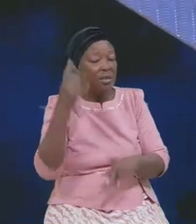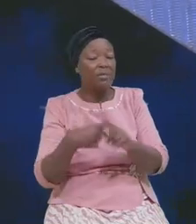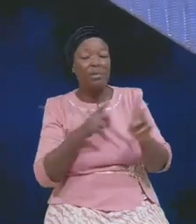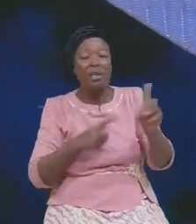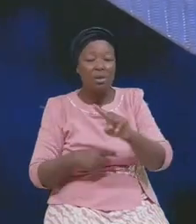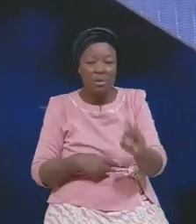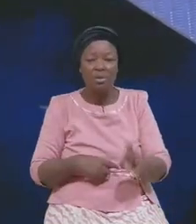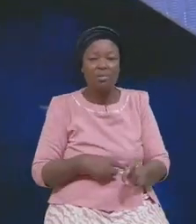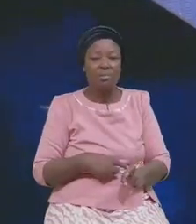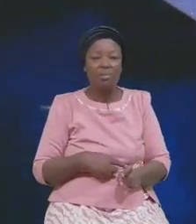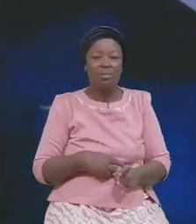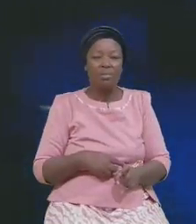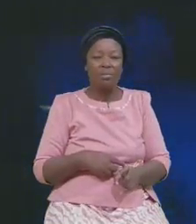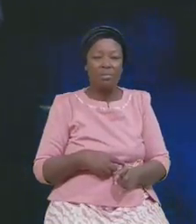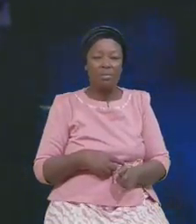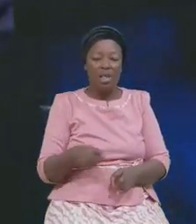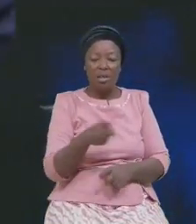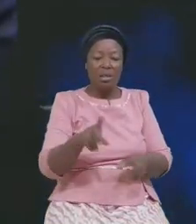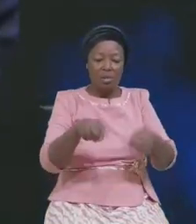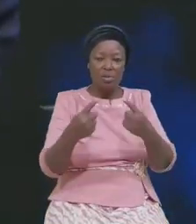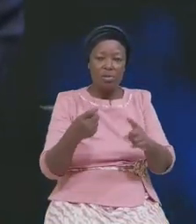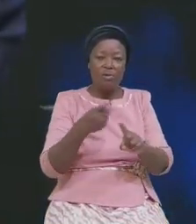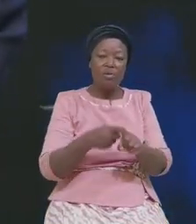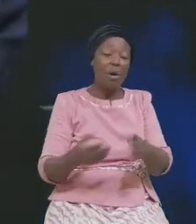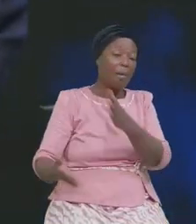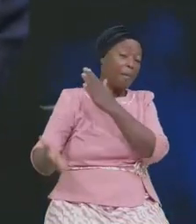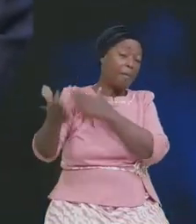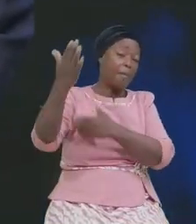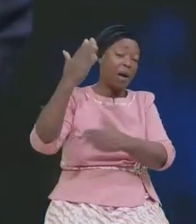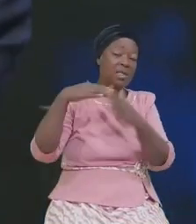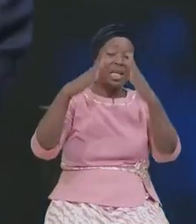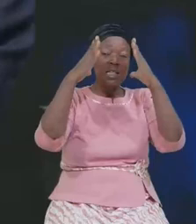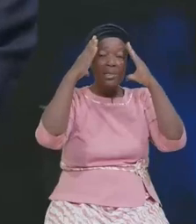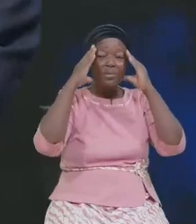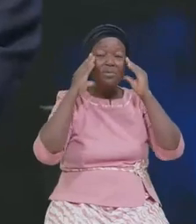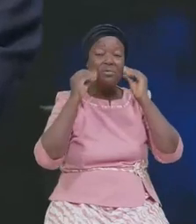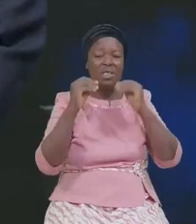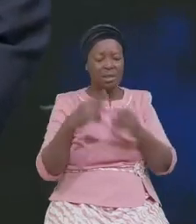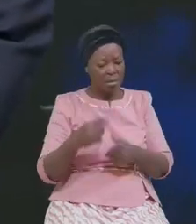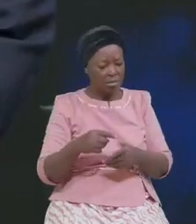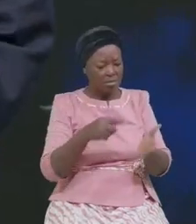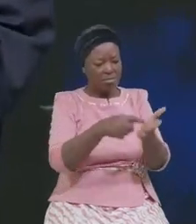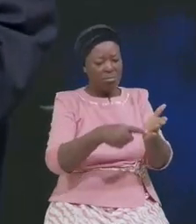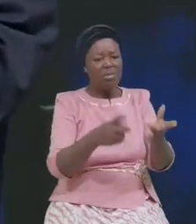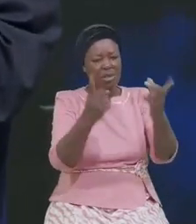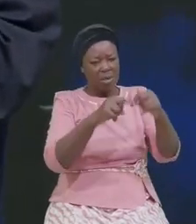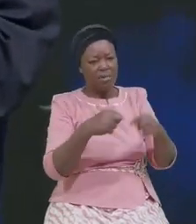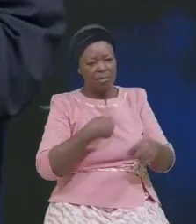Dieu? Ils vont quitter le passé. Tel était venu vers moi pour le